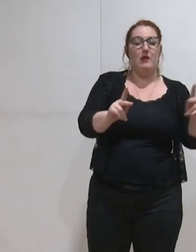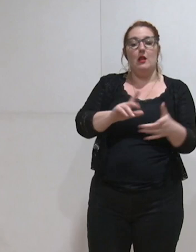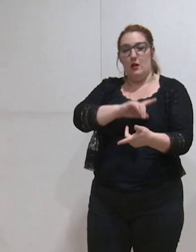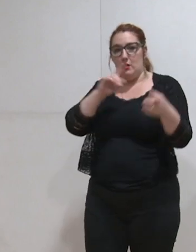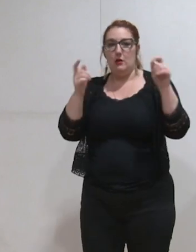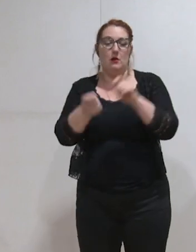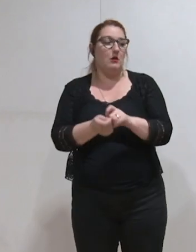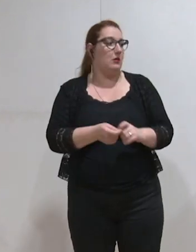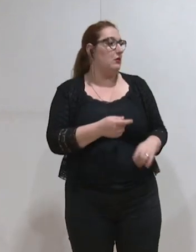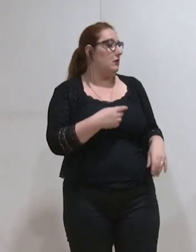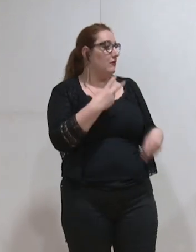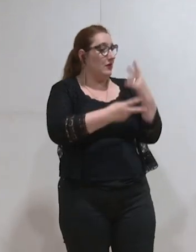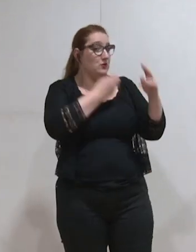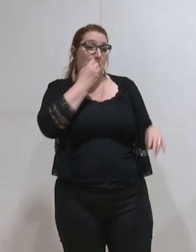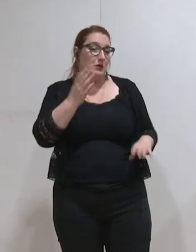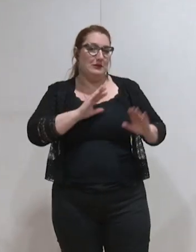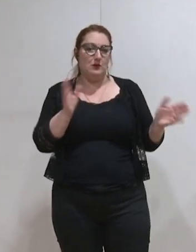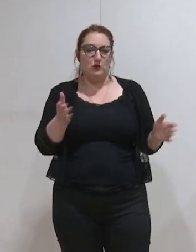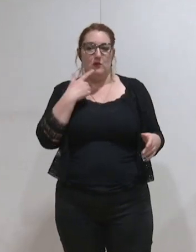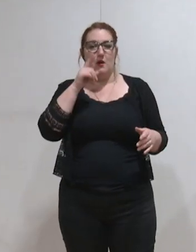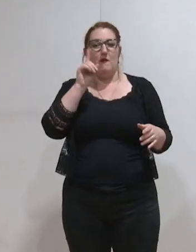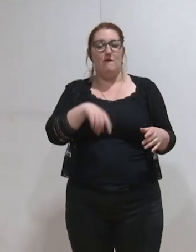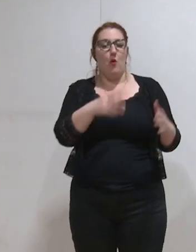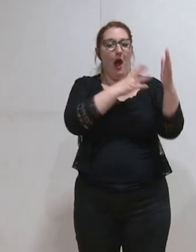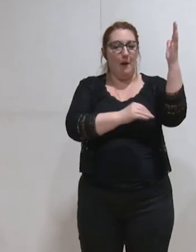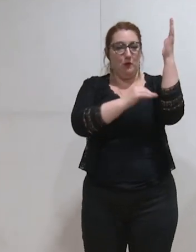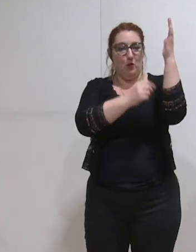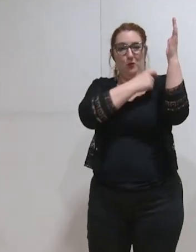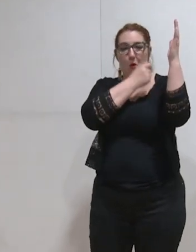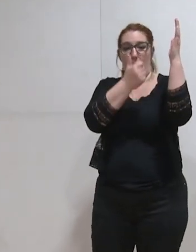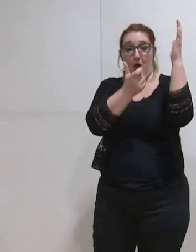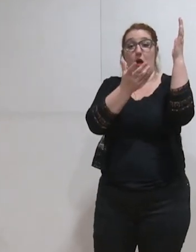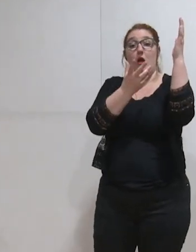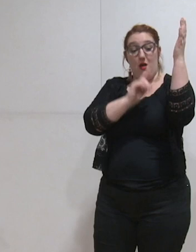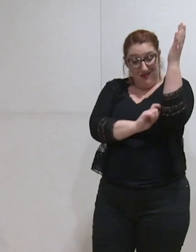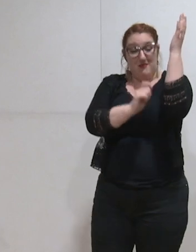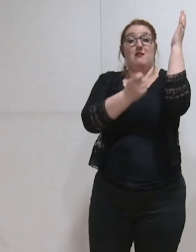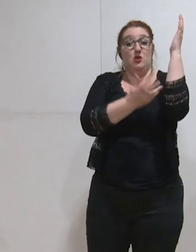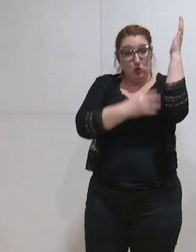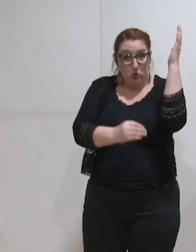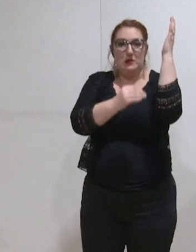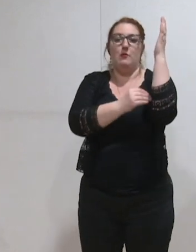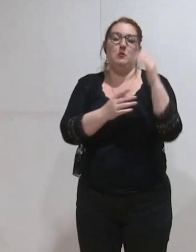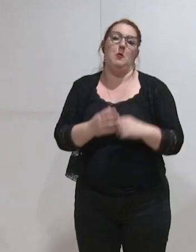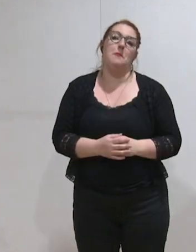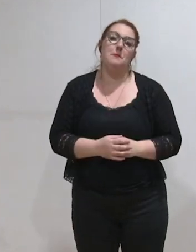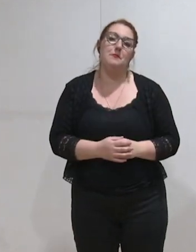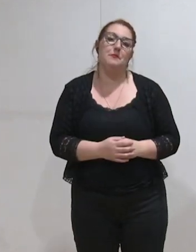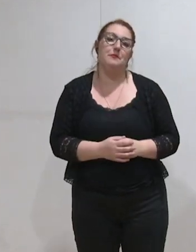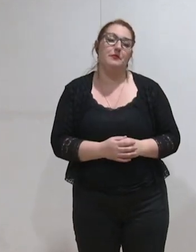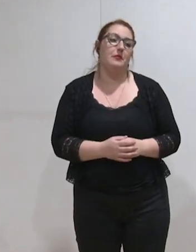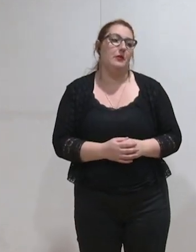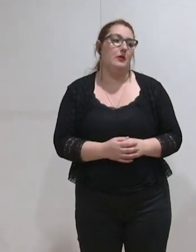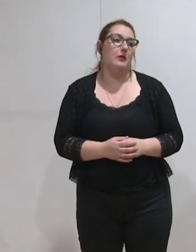tout alors il faut un sous-amendement à l'amendement numéro 1 pour modifier le fait que nous avons été